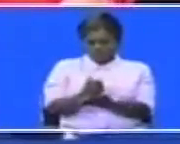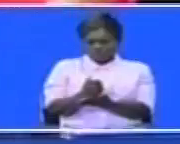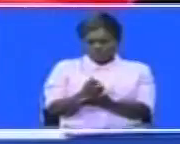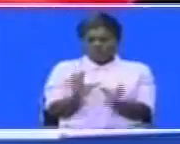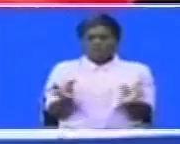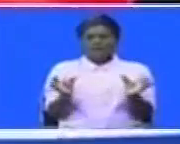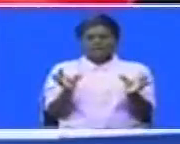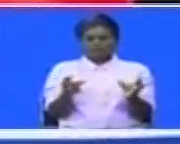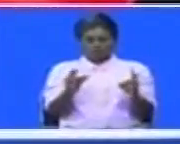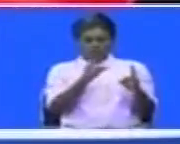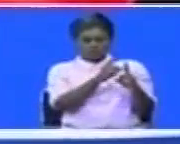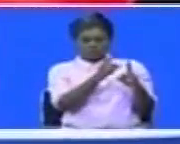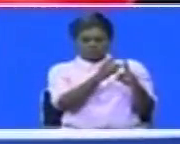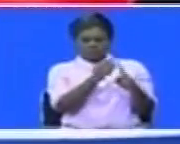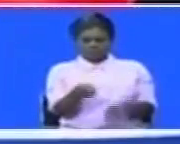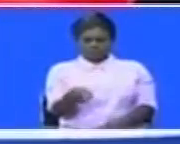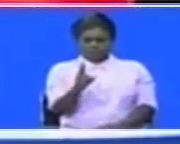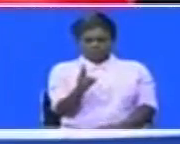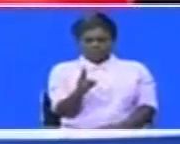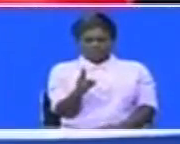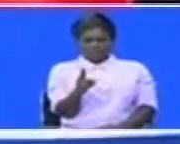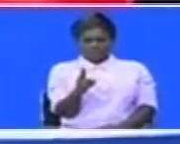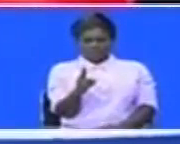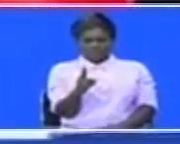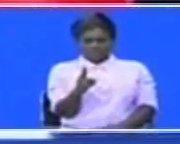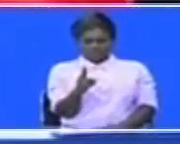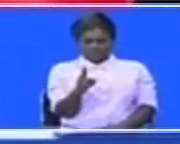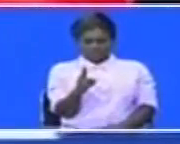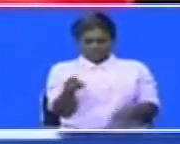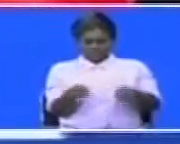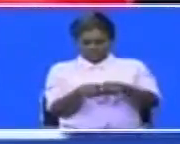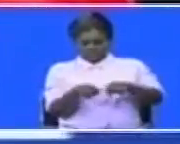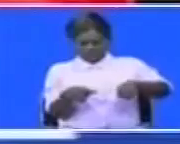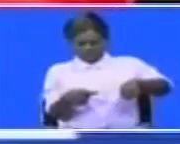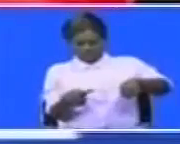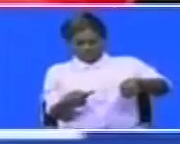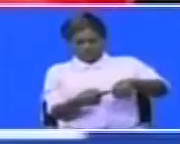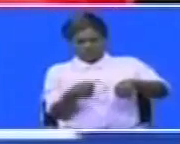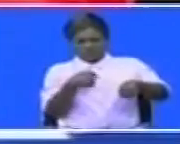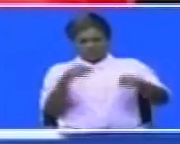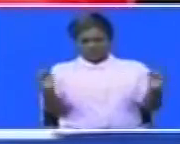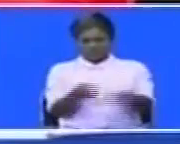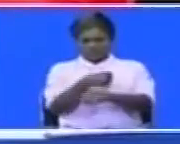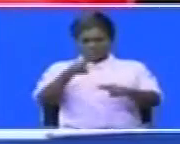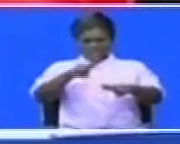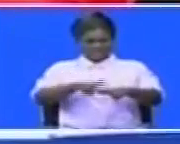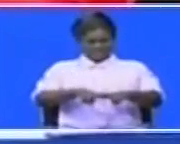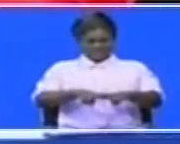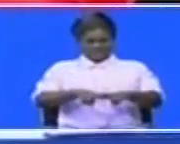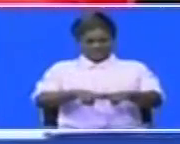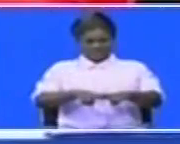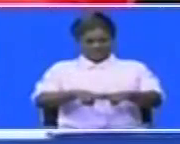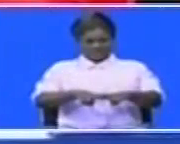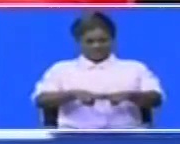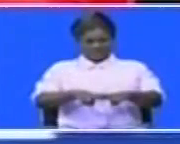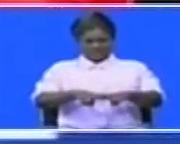rectum, which it has destroyed the bottom, the anus and the rectum, and I cannot even stop my